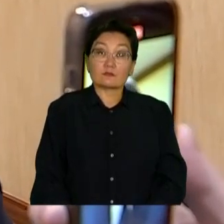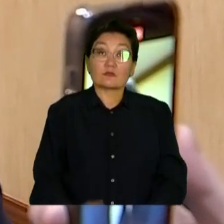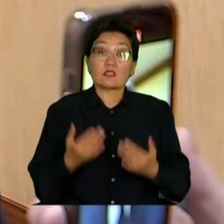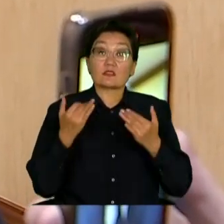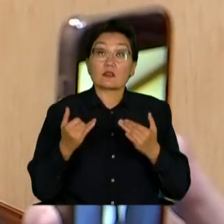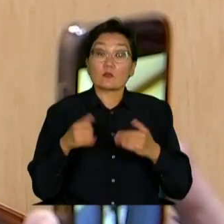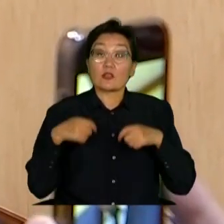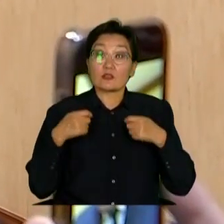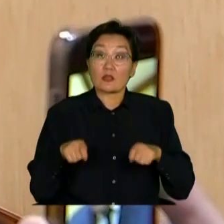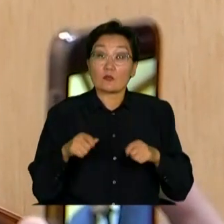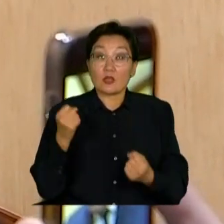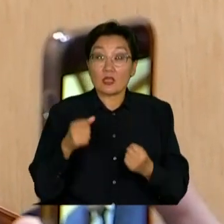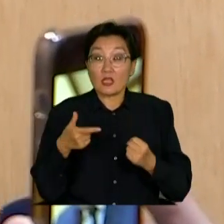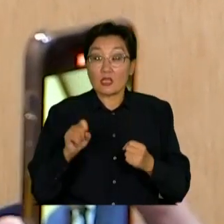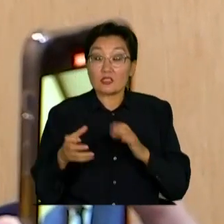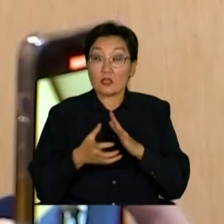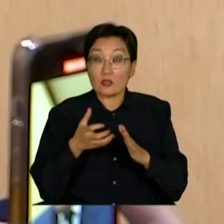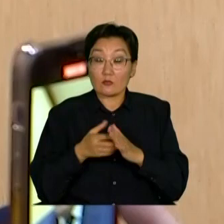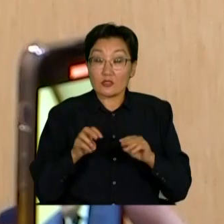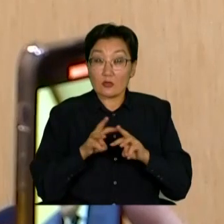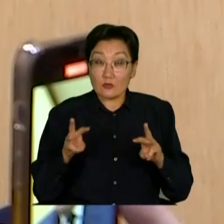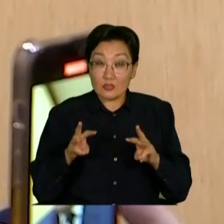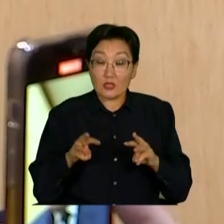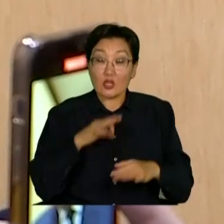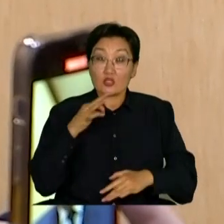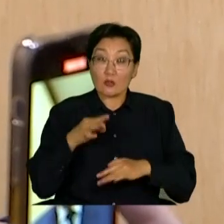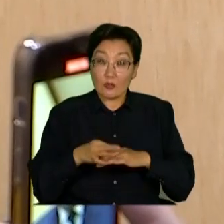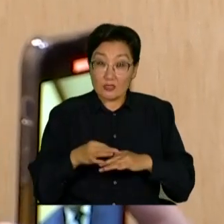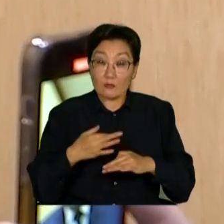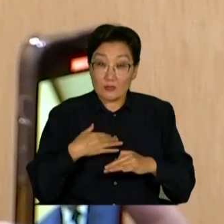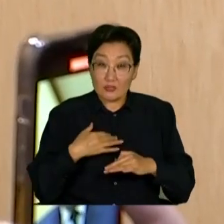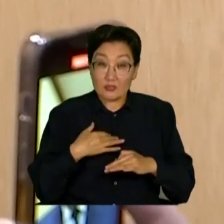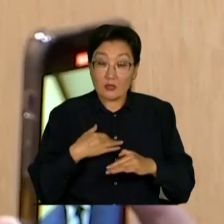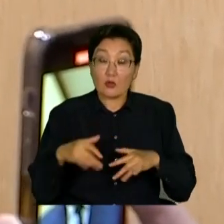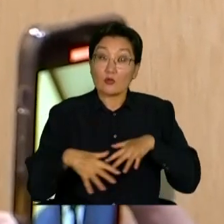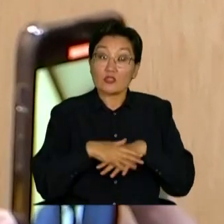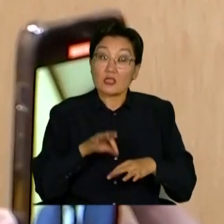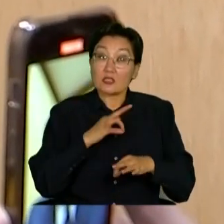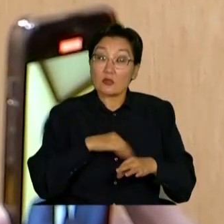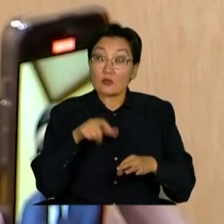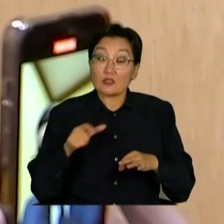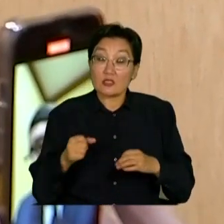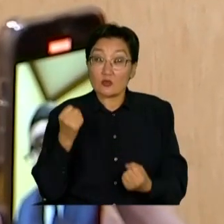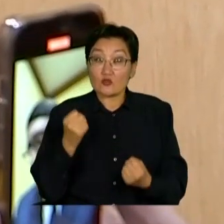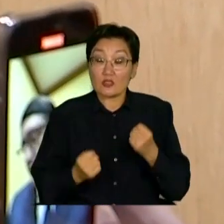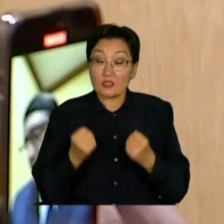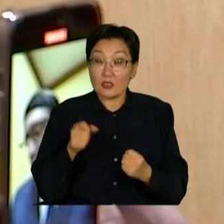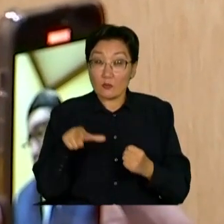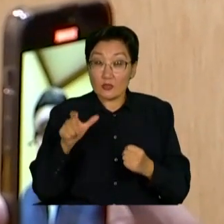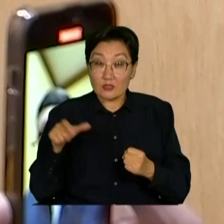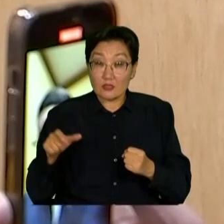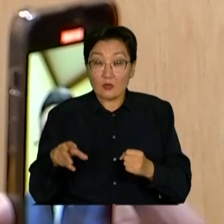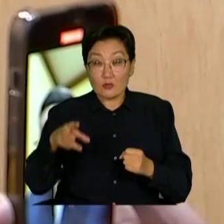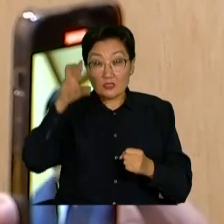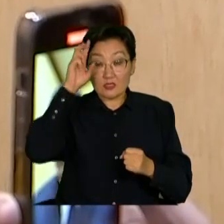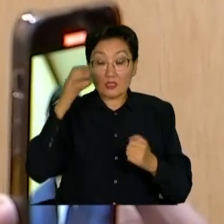Қазір нарықта автогаз тапшы. Біз министрлік ретінде жауапкершілік ала отырып, халыққа, тұтынушыларға, автокөлік жүргізушілеріне,